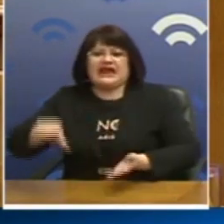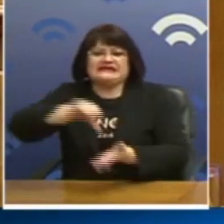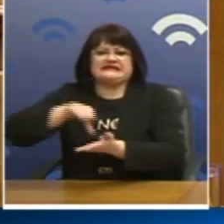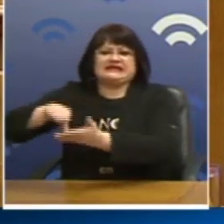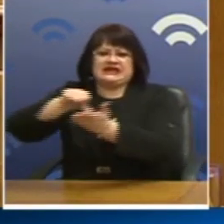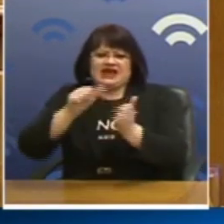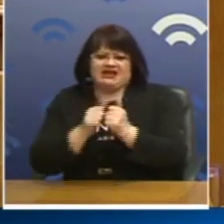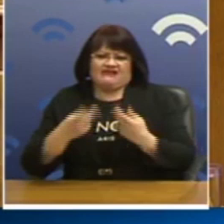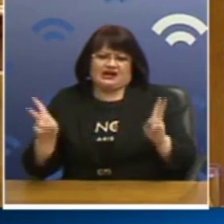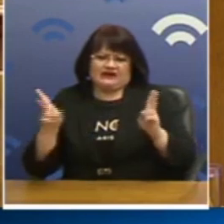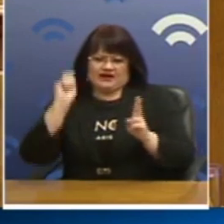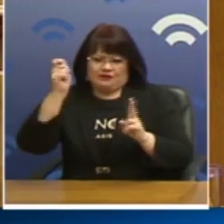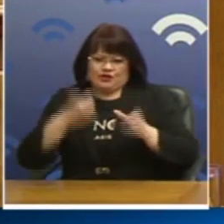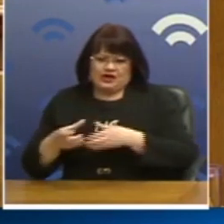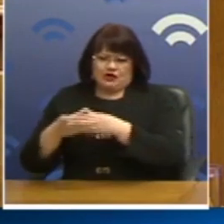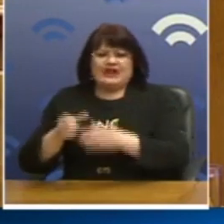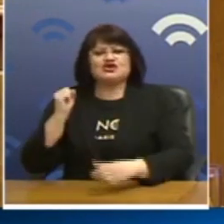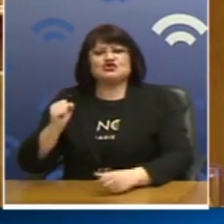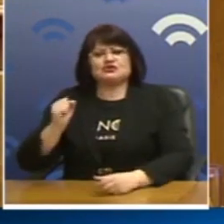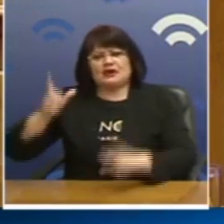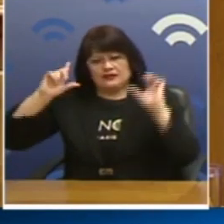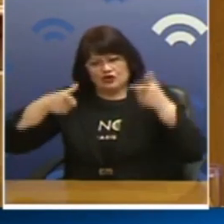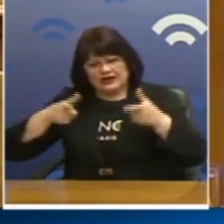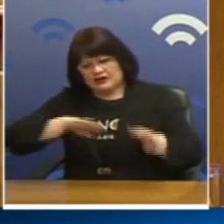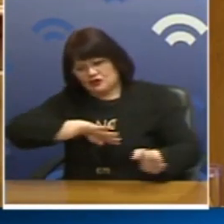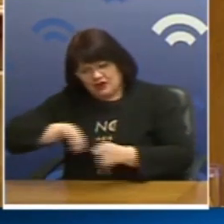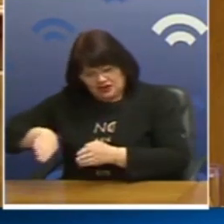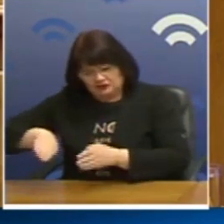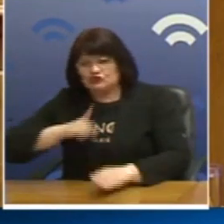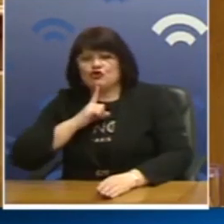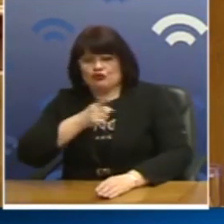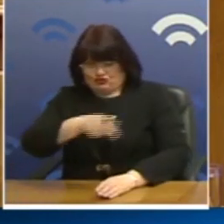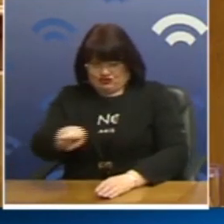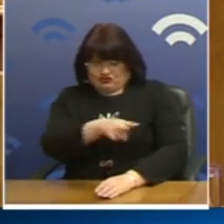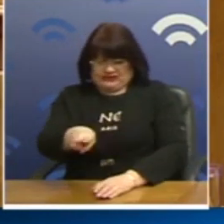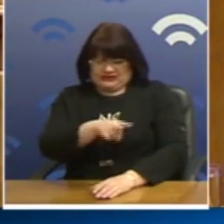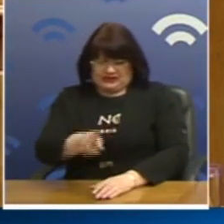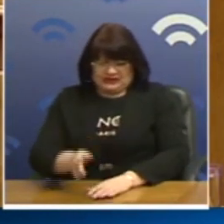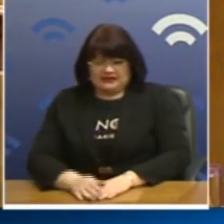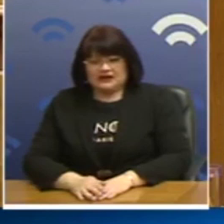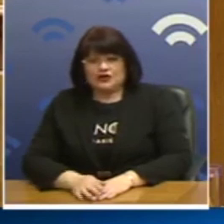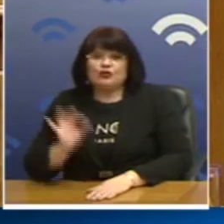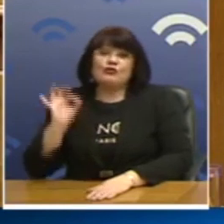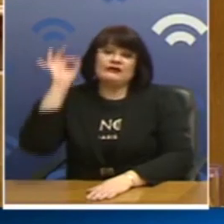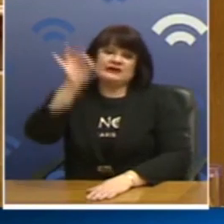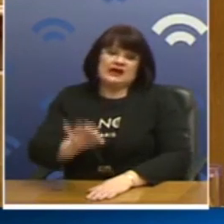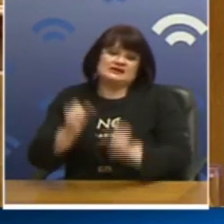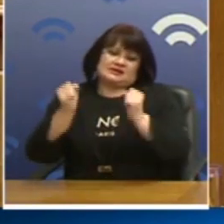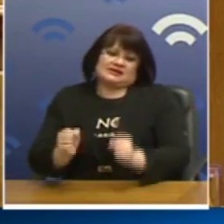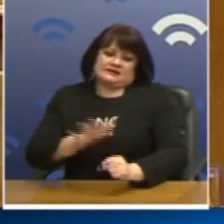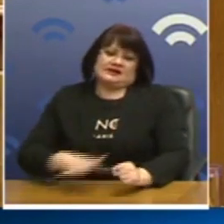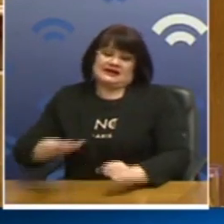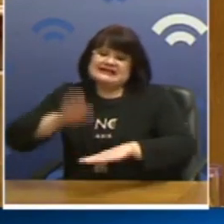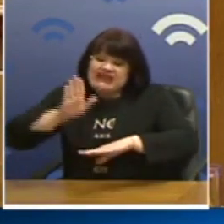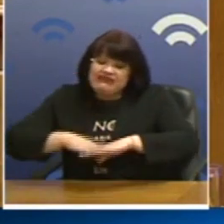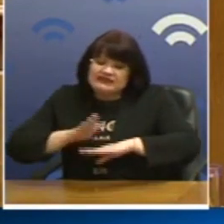φιλελεύθερα και σοσιαλδημοκρατικά, όπως και του λόγου σας εδώ μέσα, που μας έφεραν μέχρι εδώ και ευθύνονται